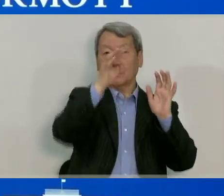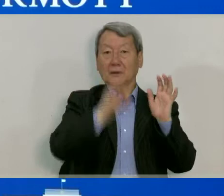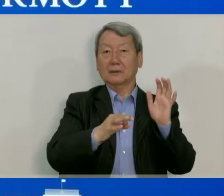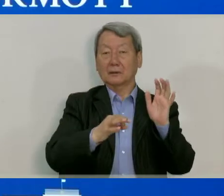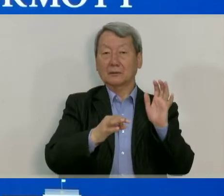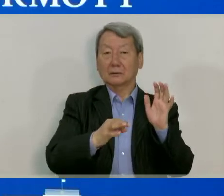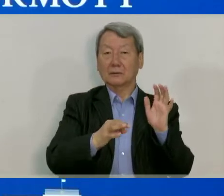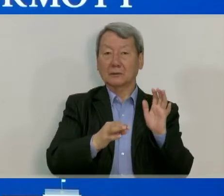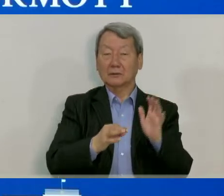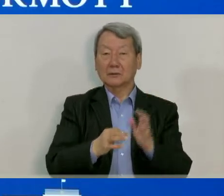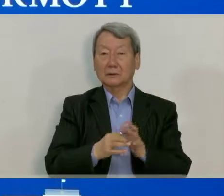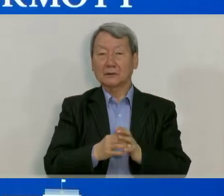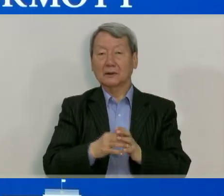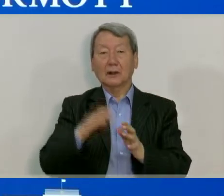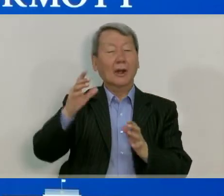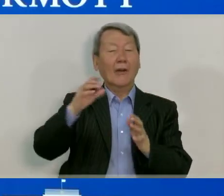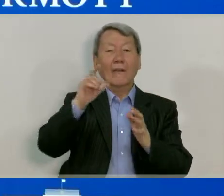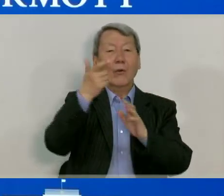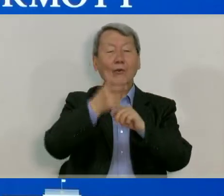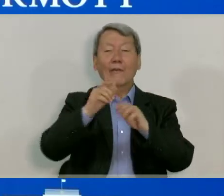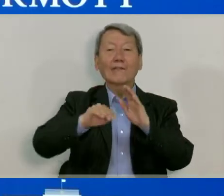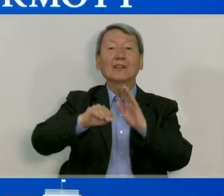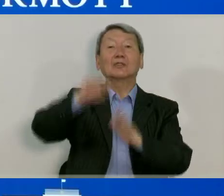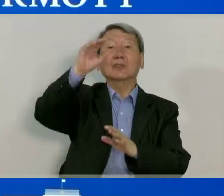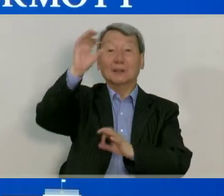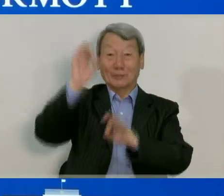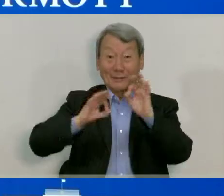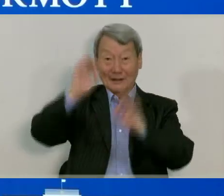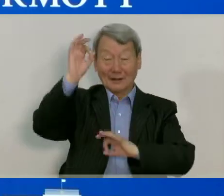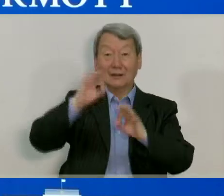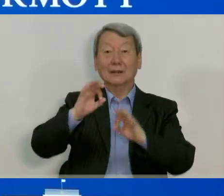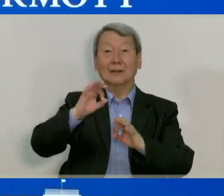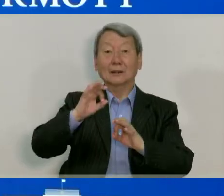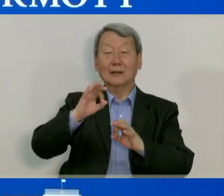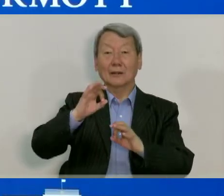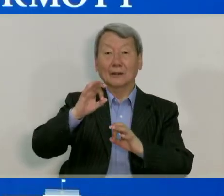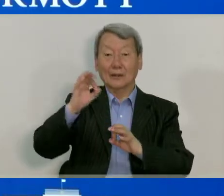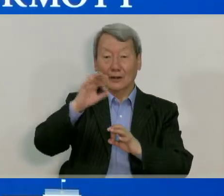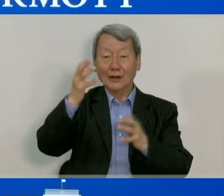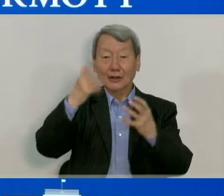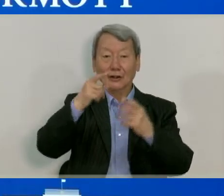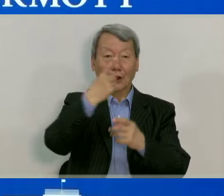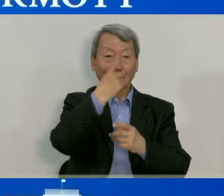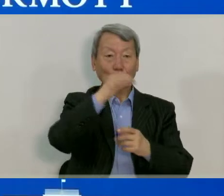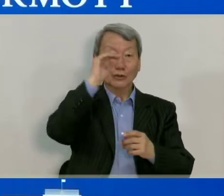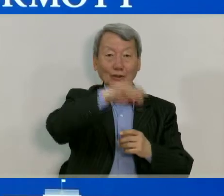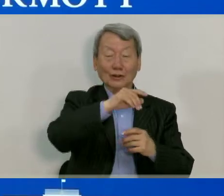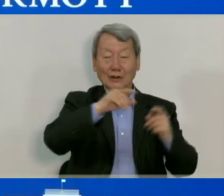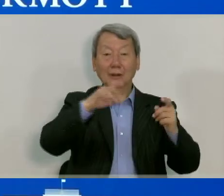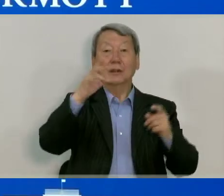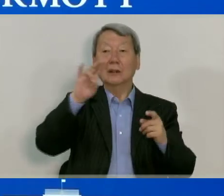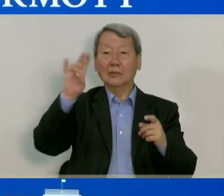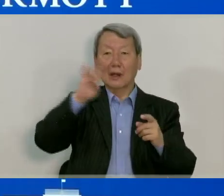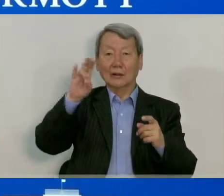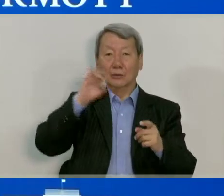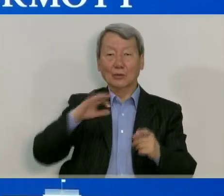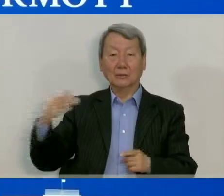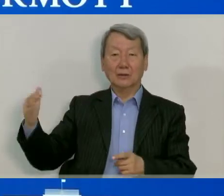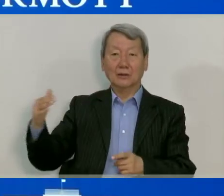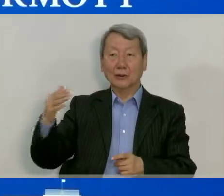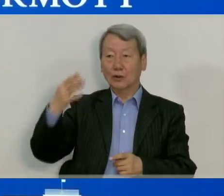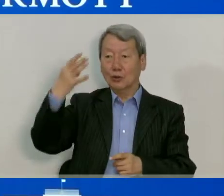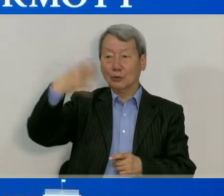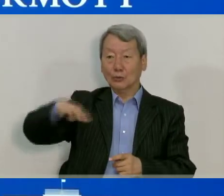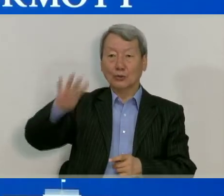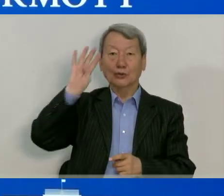27,5%. Самые высокие интенсивные показатели в перерасчете на население в Нарынской области – это